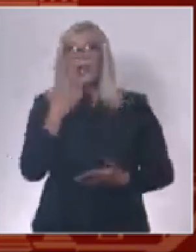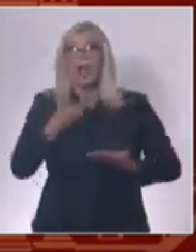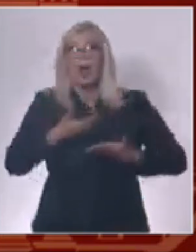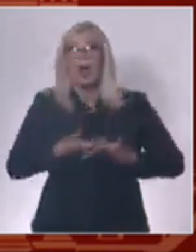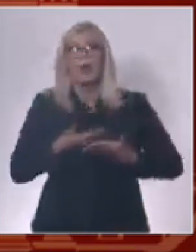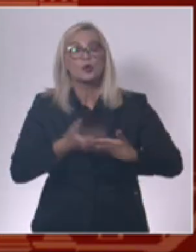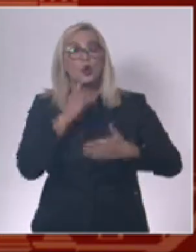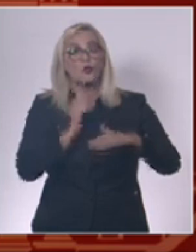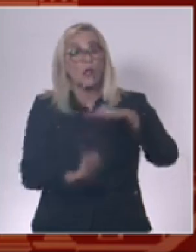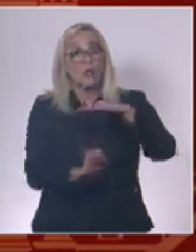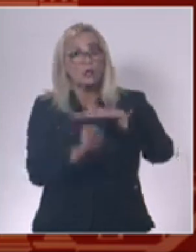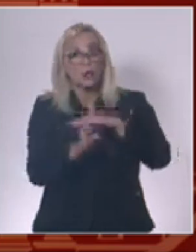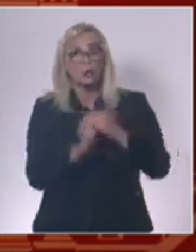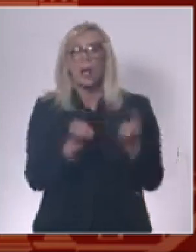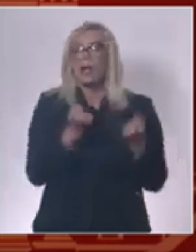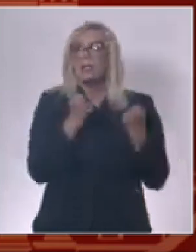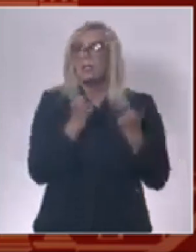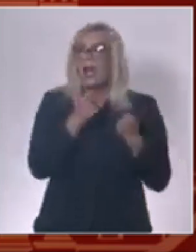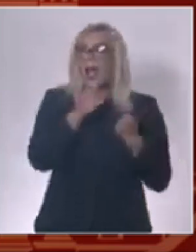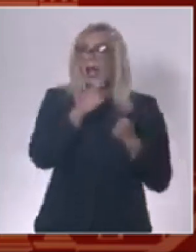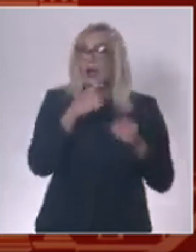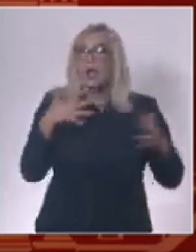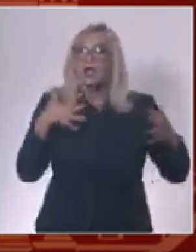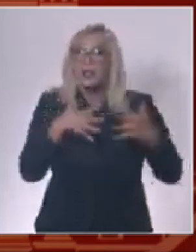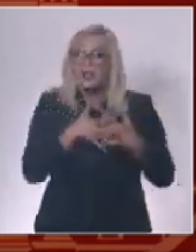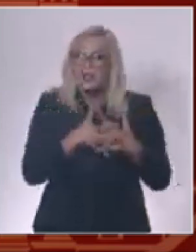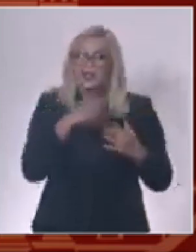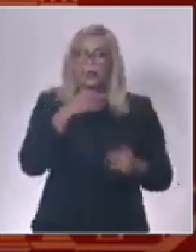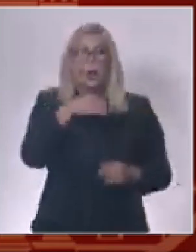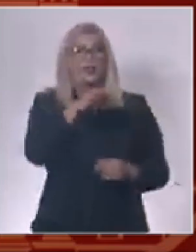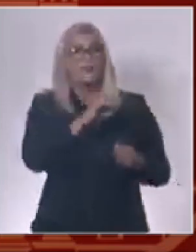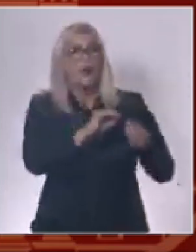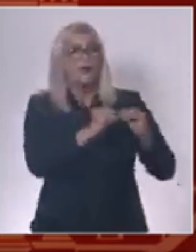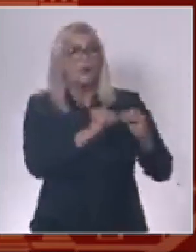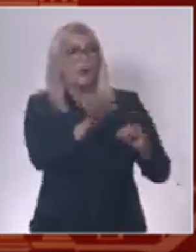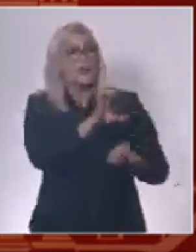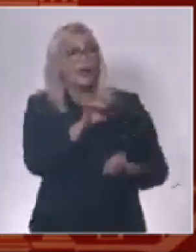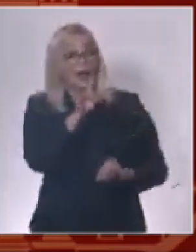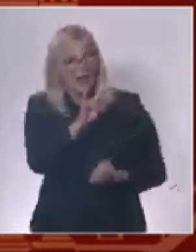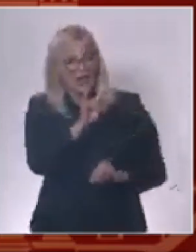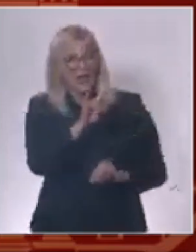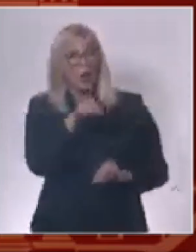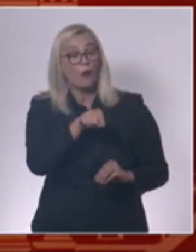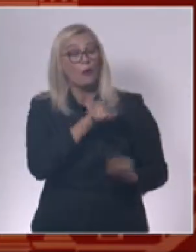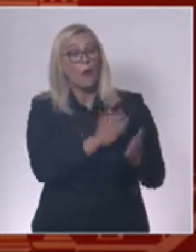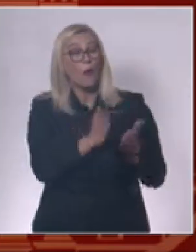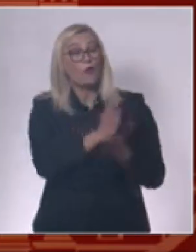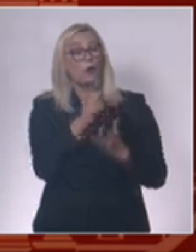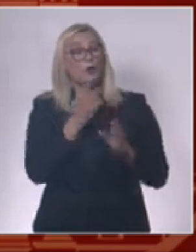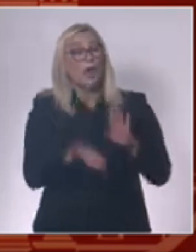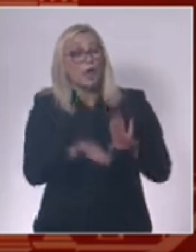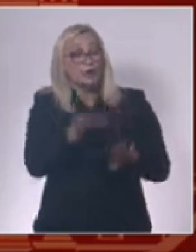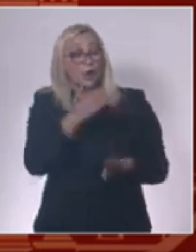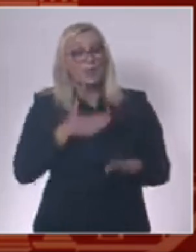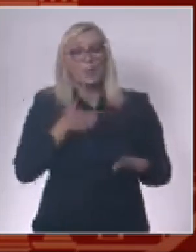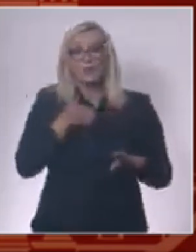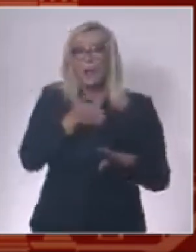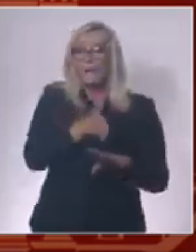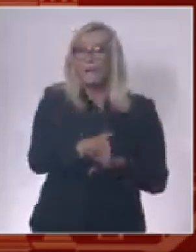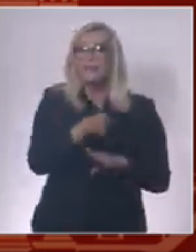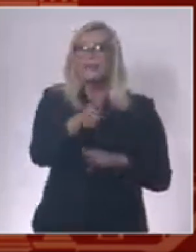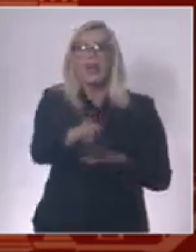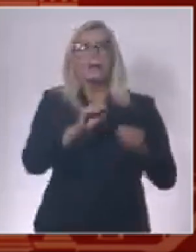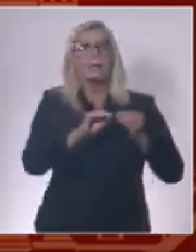столбови. Зајакнување на економската интеграција со единствениот пазар на Европската Унија, овој процес ќе го зголеми нашиот пристап до